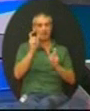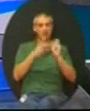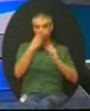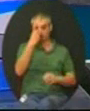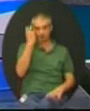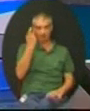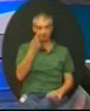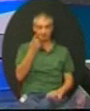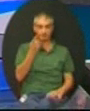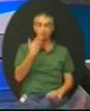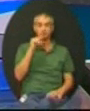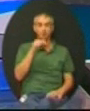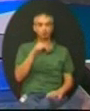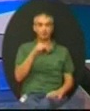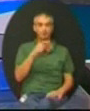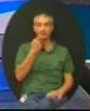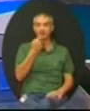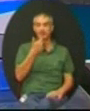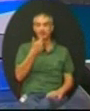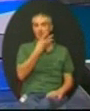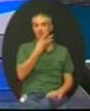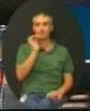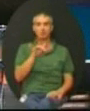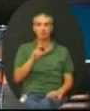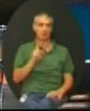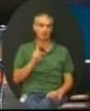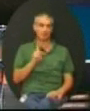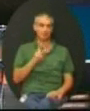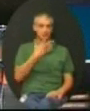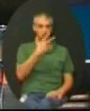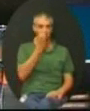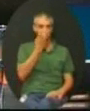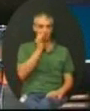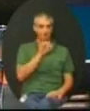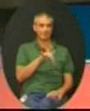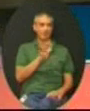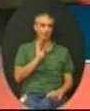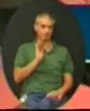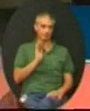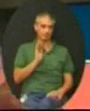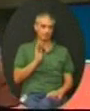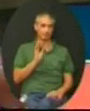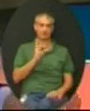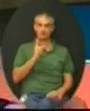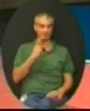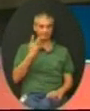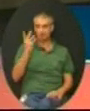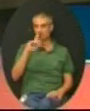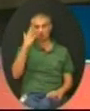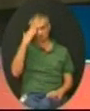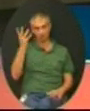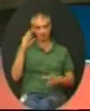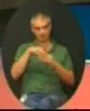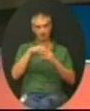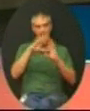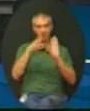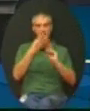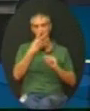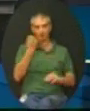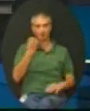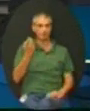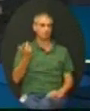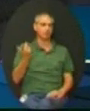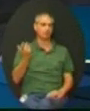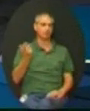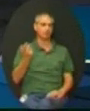הערבית בירושלים לכמעט 400 340 אלף. לא, אבל אם הם לא מוכרים, אתה מגיע ל-400. בסדר, הם לא